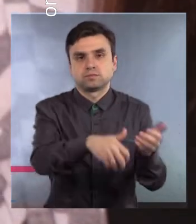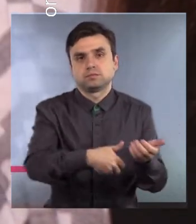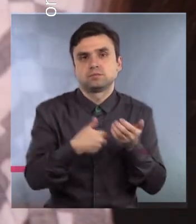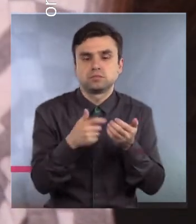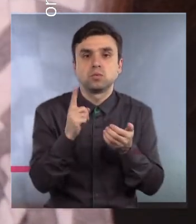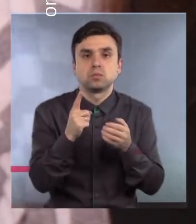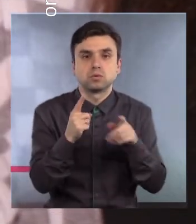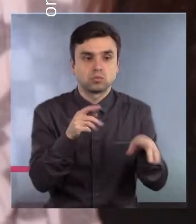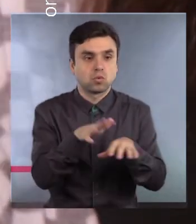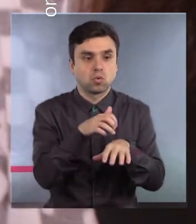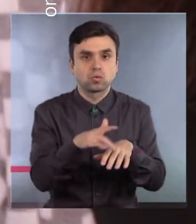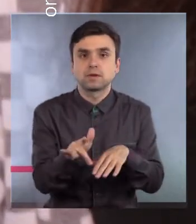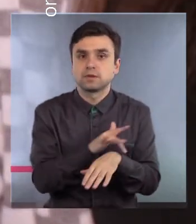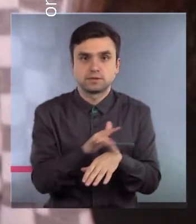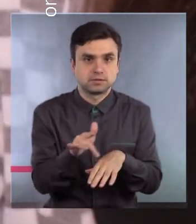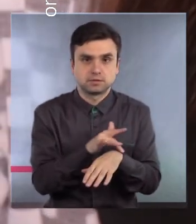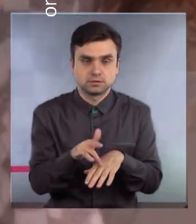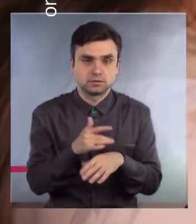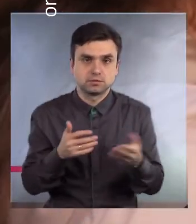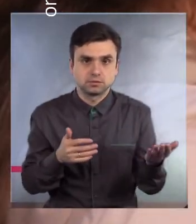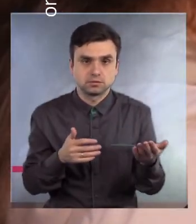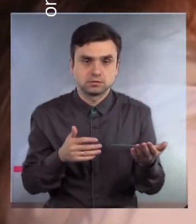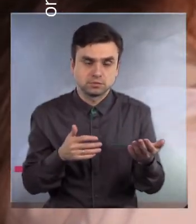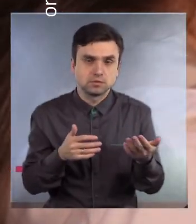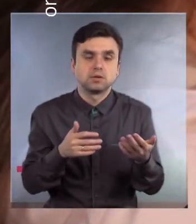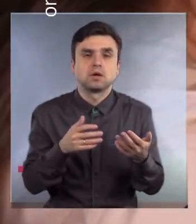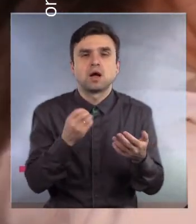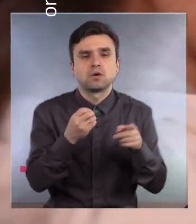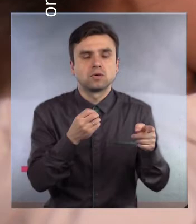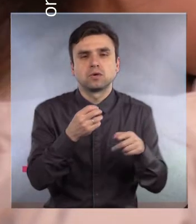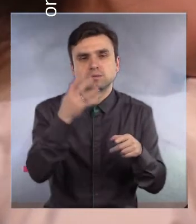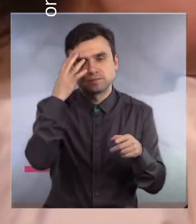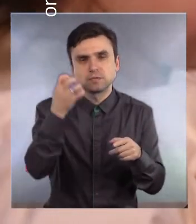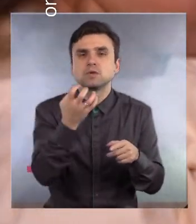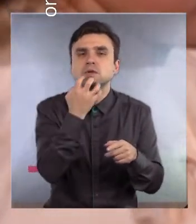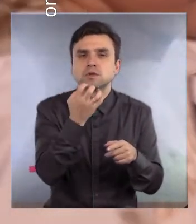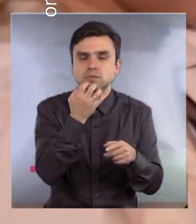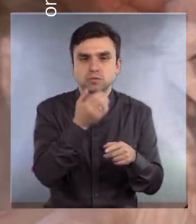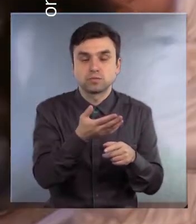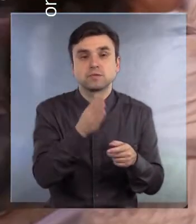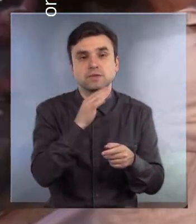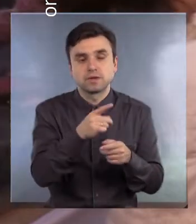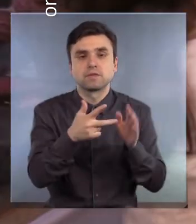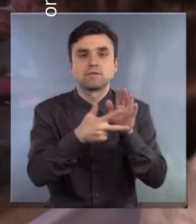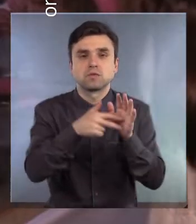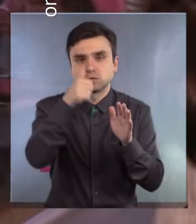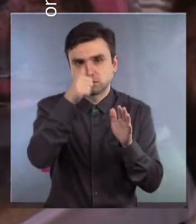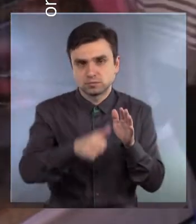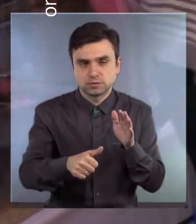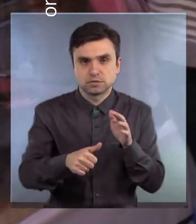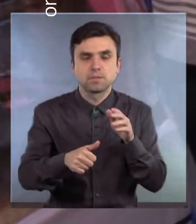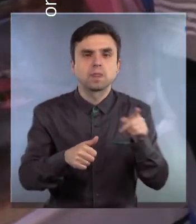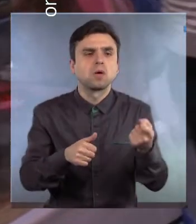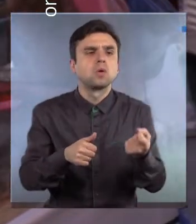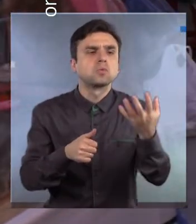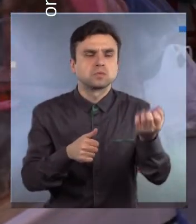теплолюбиві створіння. Цій хвостатій дівчинці всього 8 місяців. Її порода – помість канадського сфінкса та американського керла. Власниця